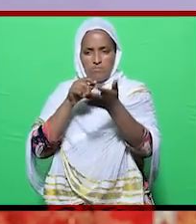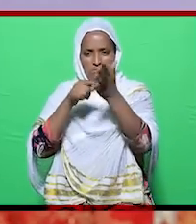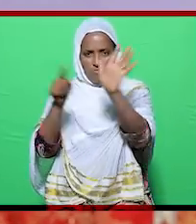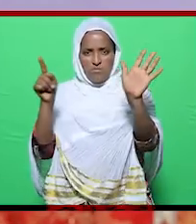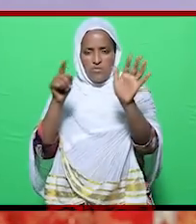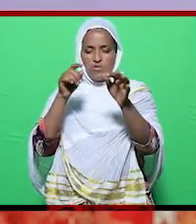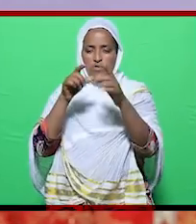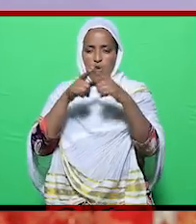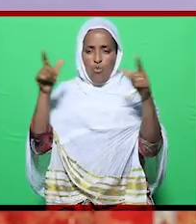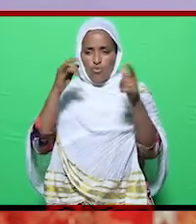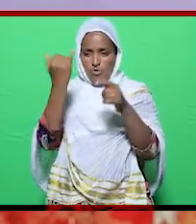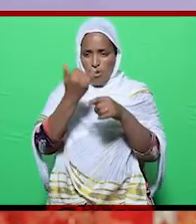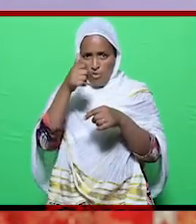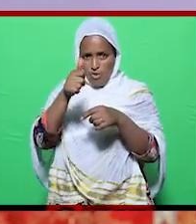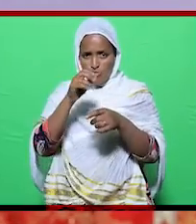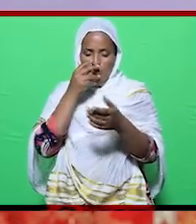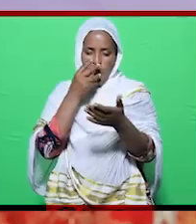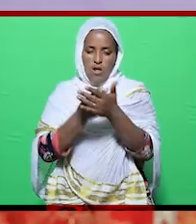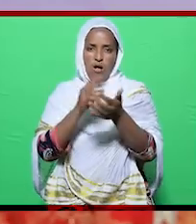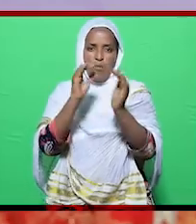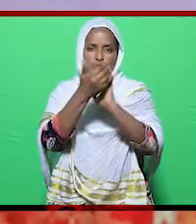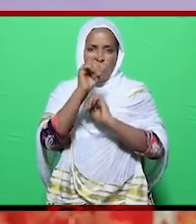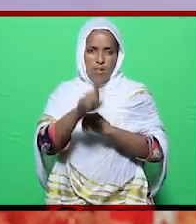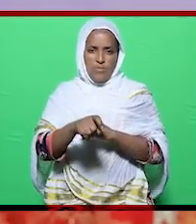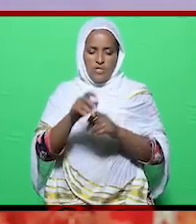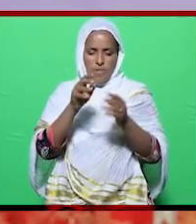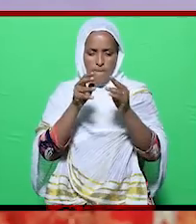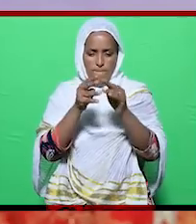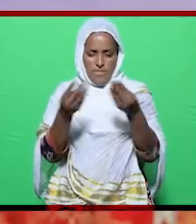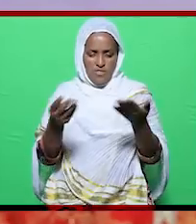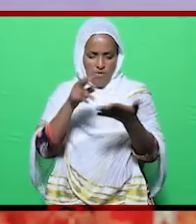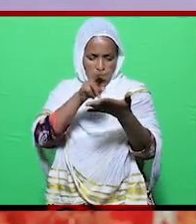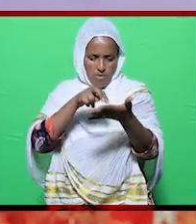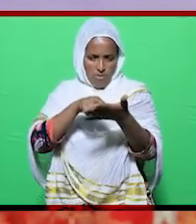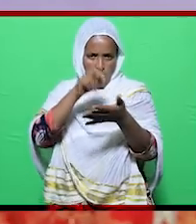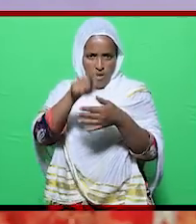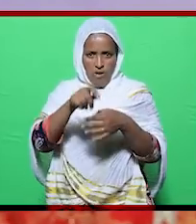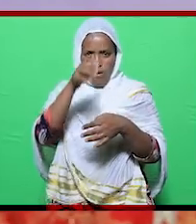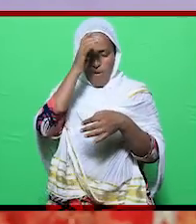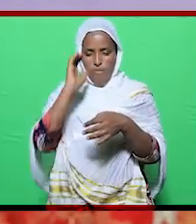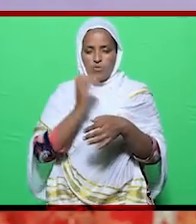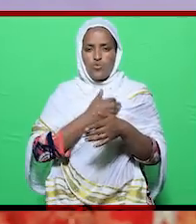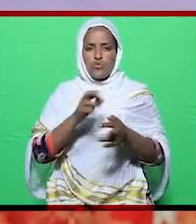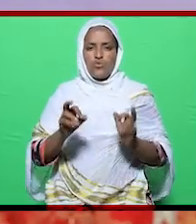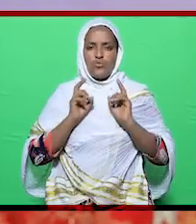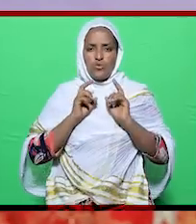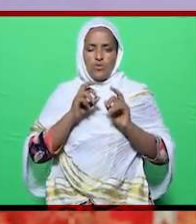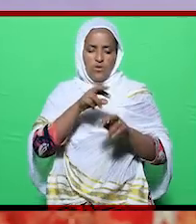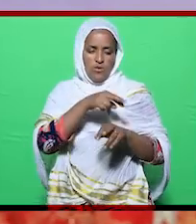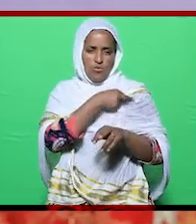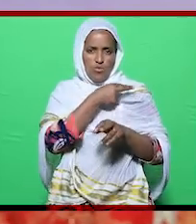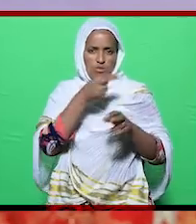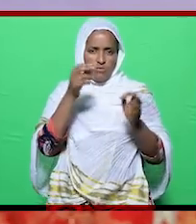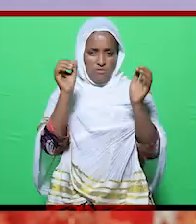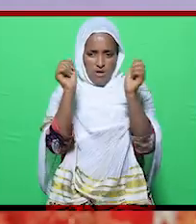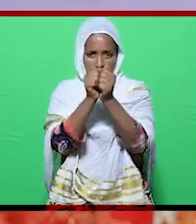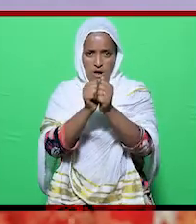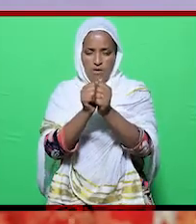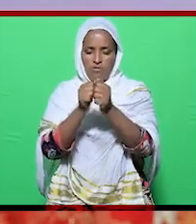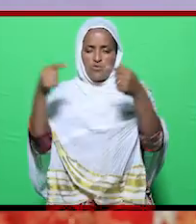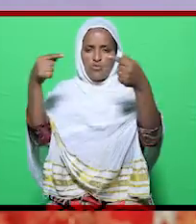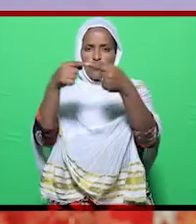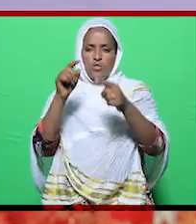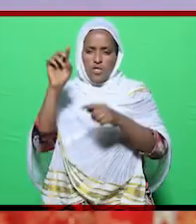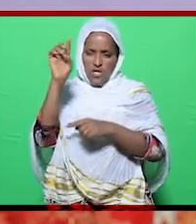ጥበብን፣ ኃይልን ይገልጽለታል። ስለዚህ ትልቁ ሰዓሊው ራሱን ቅን መሆን አለበት፣ መጽሐፍትን